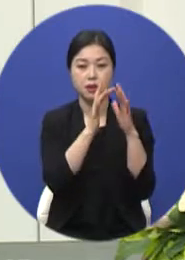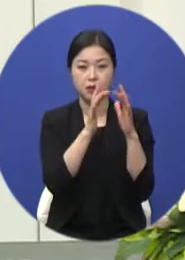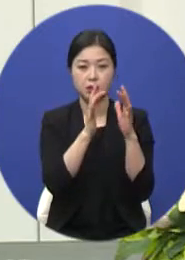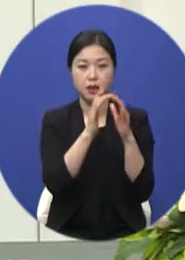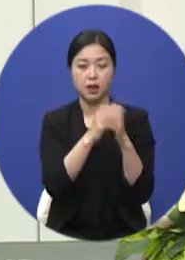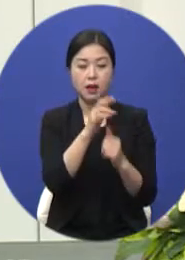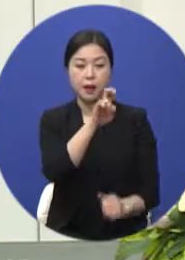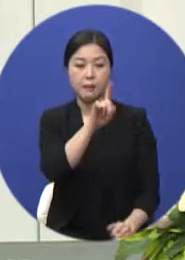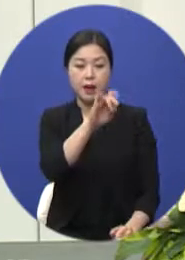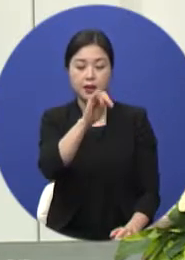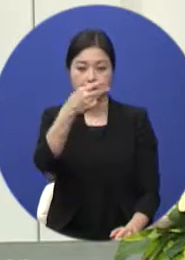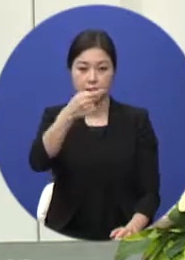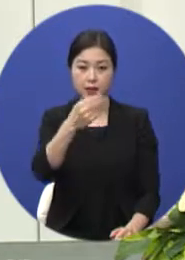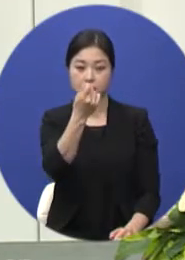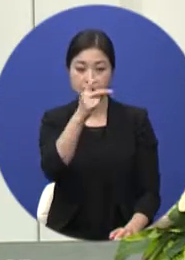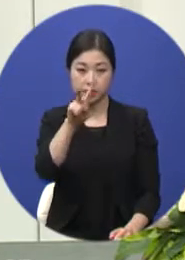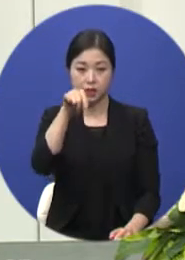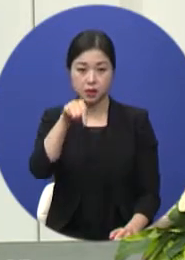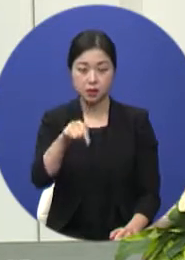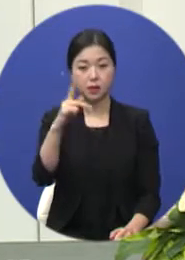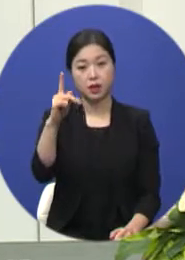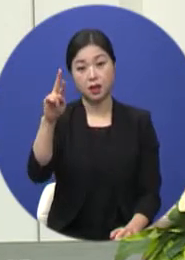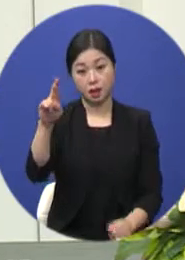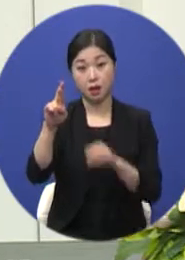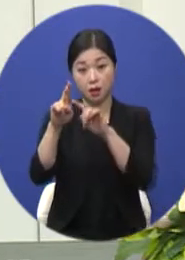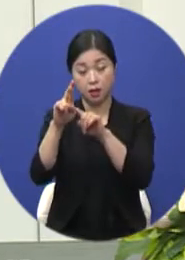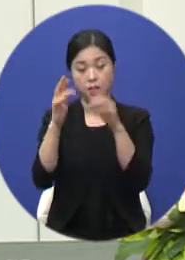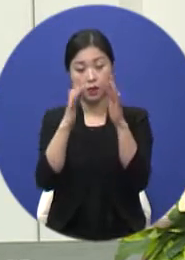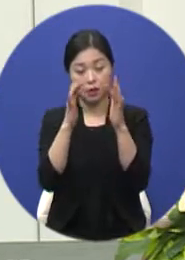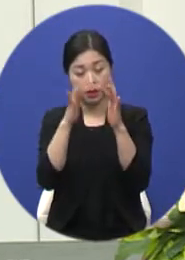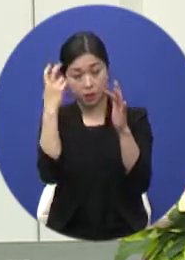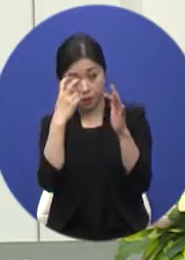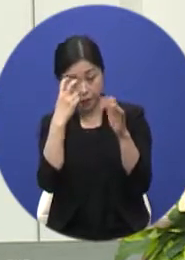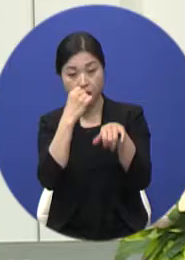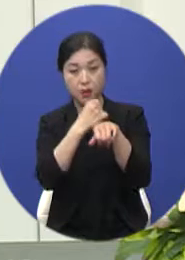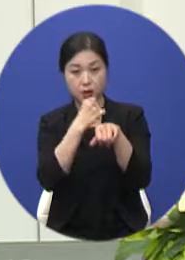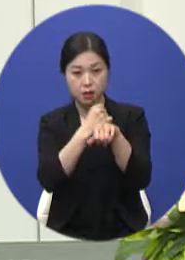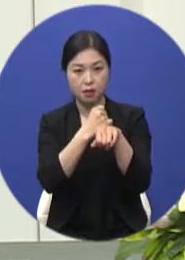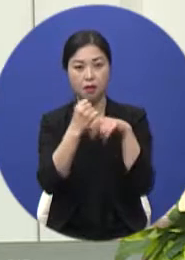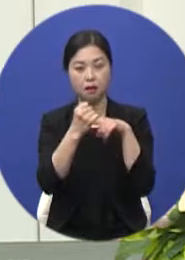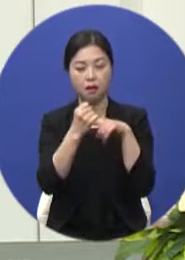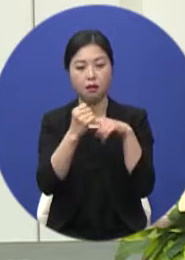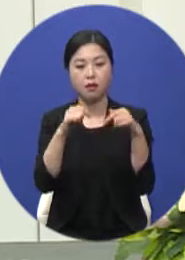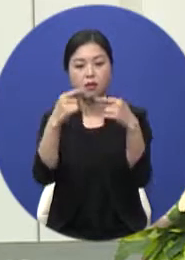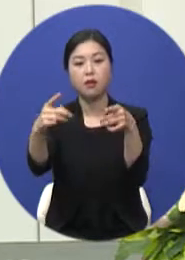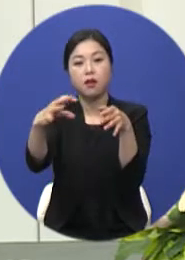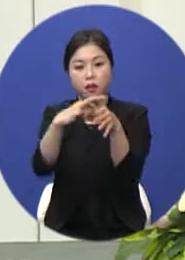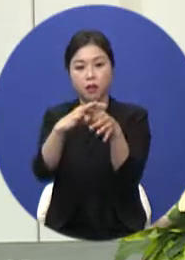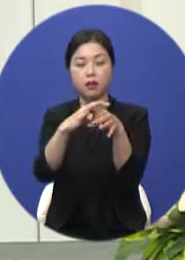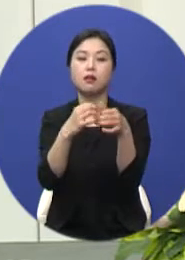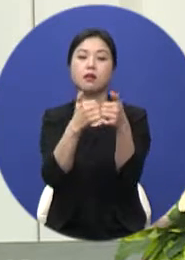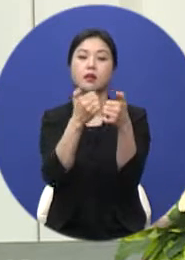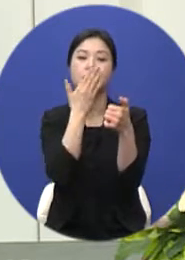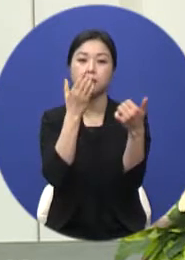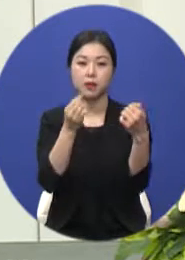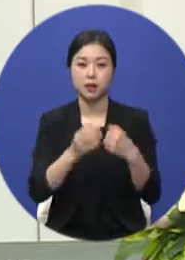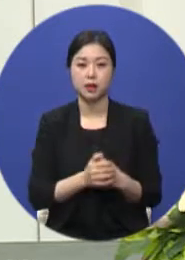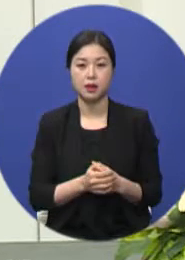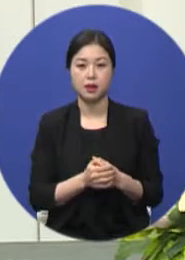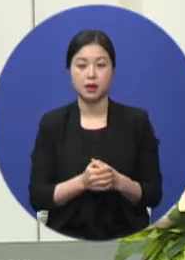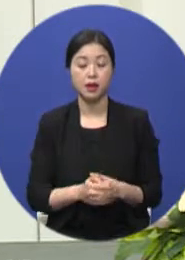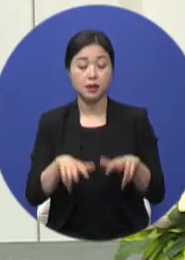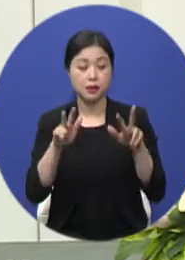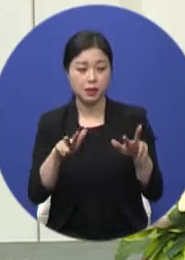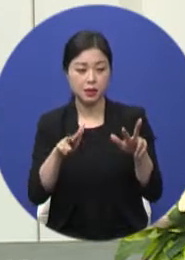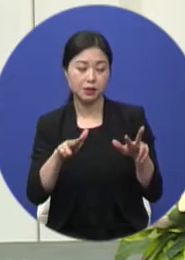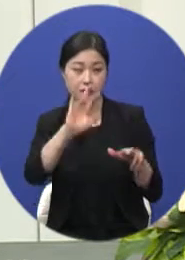mindtv.co.kr 해가지고 인터넷에 이제 검색하시면 우리 이제 들어와서 또 상담을 하실 수가 있습니다. 가장 좋은 건 생방송 중에